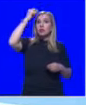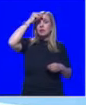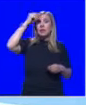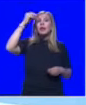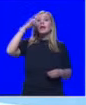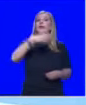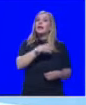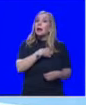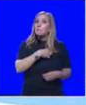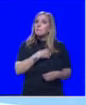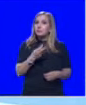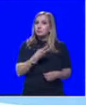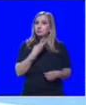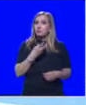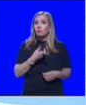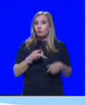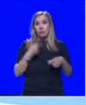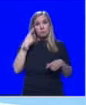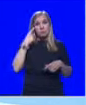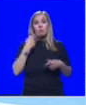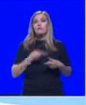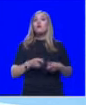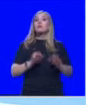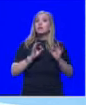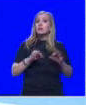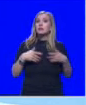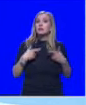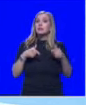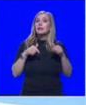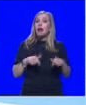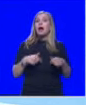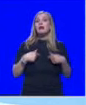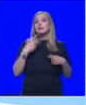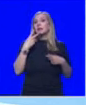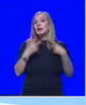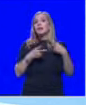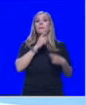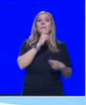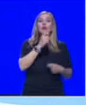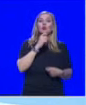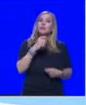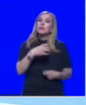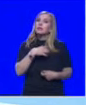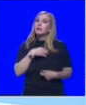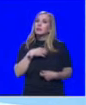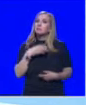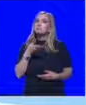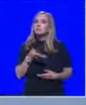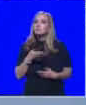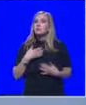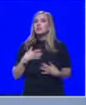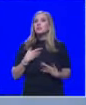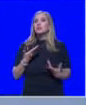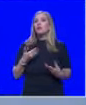България и ГЕРБ, какво наистина искат. Сега, днес аз гледах пресконференцията на ГЕРБ, в нея имаше